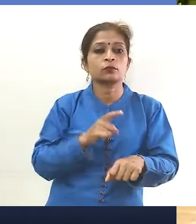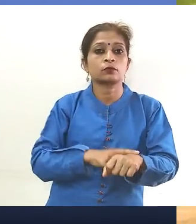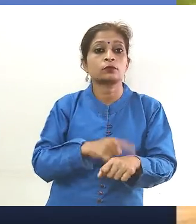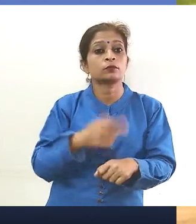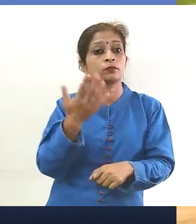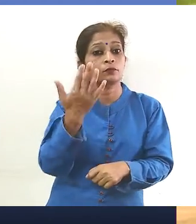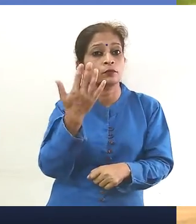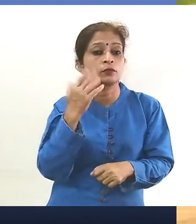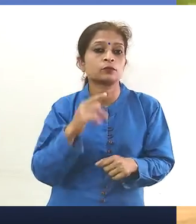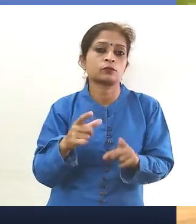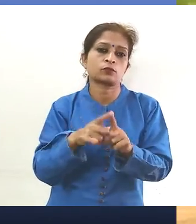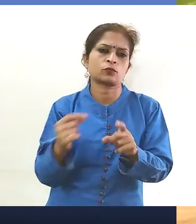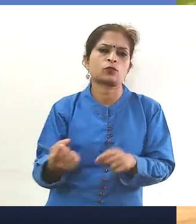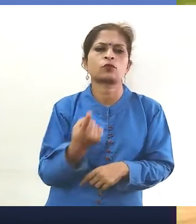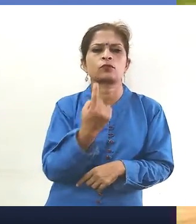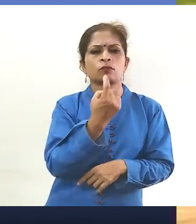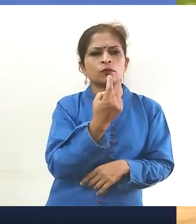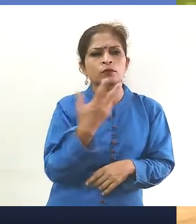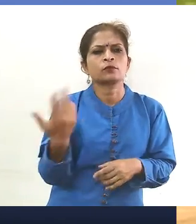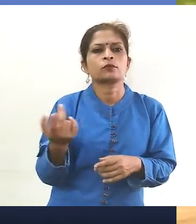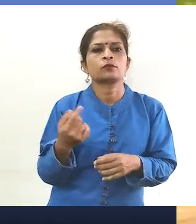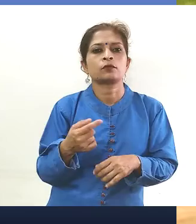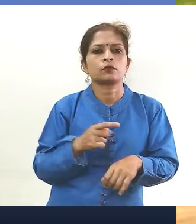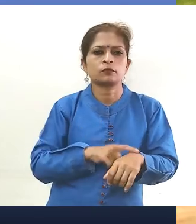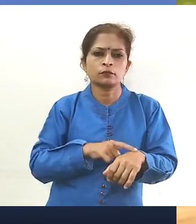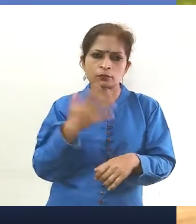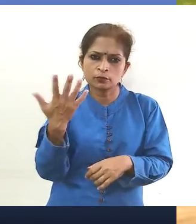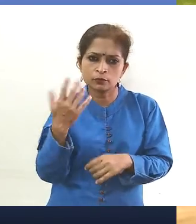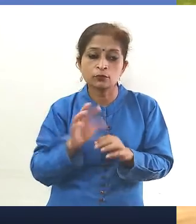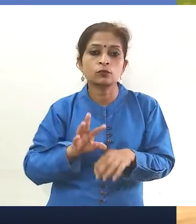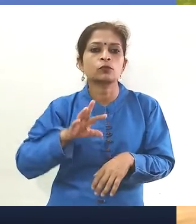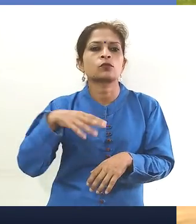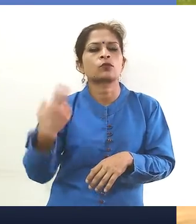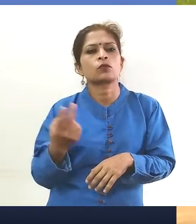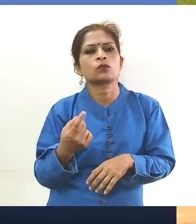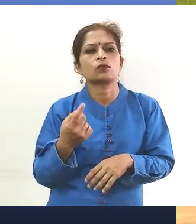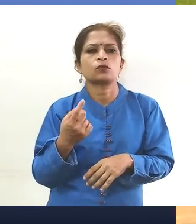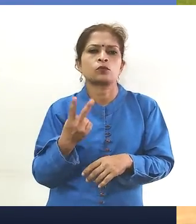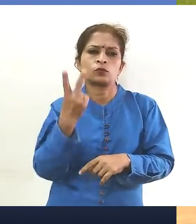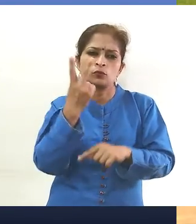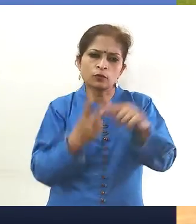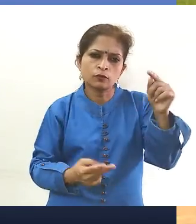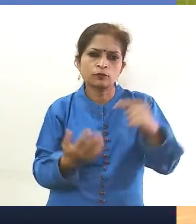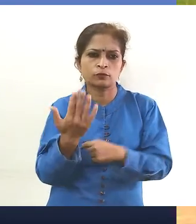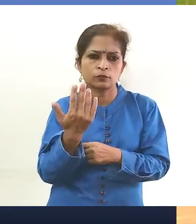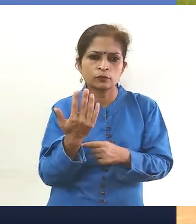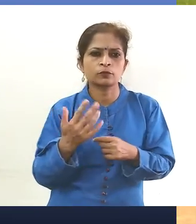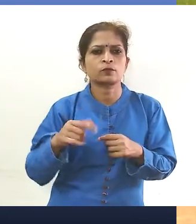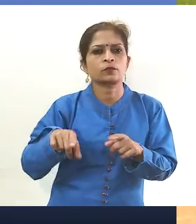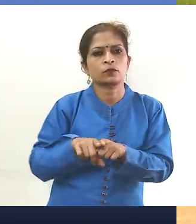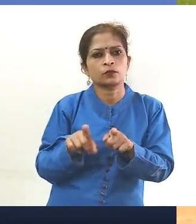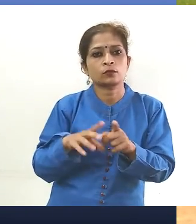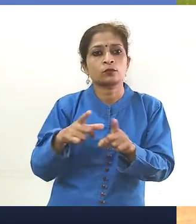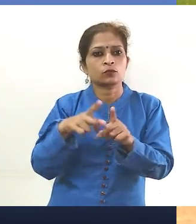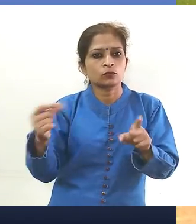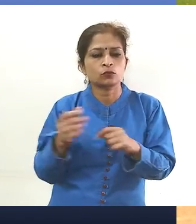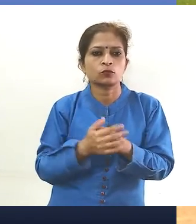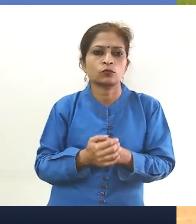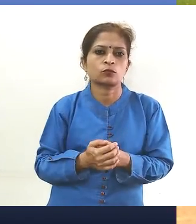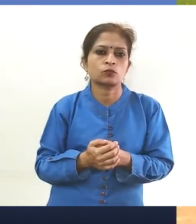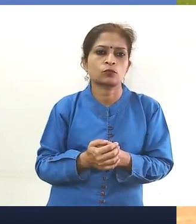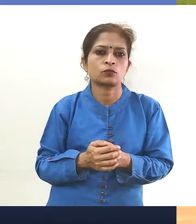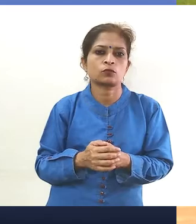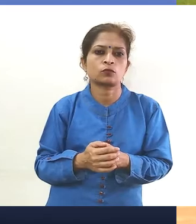एक एक मिनट करके 5 बार कर सकते हैं, और 2-2.5 मिनट करके 2-3 बार में 5 मिनट कर सकते हैं, तो पूरा लाभ मिलेगा। ये डायबिटीज के